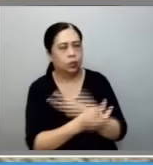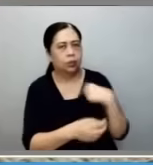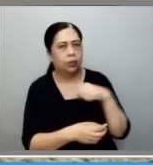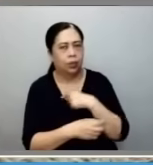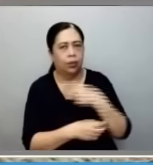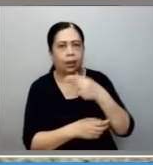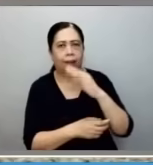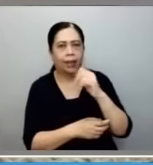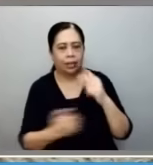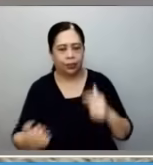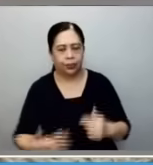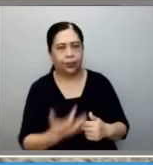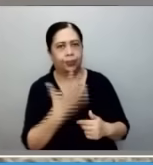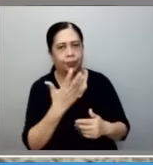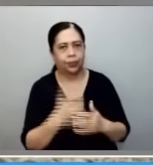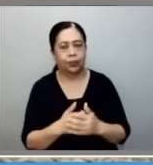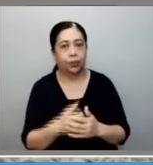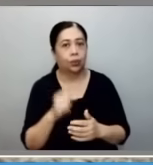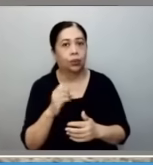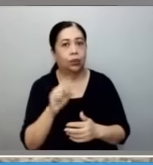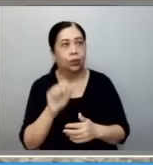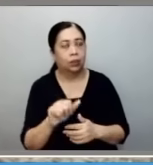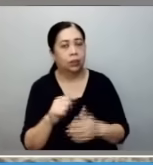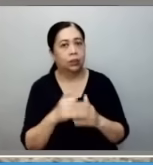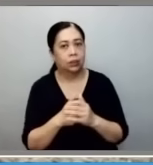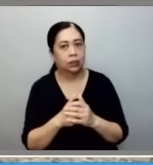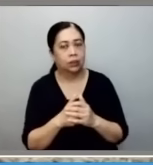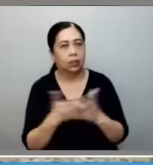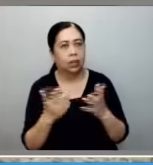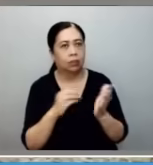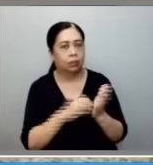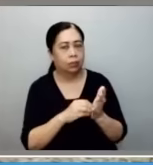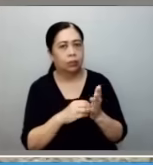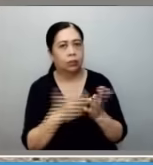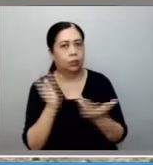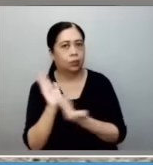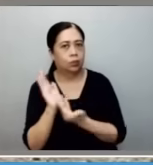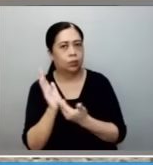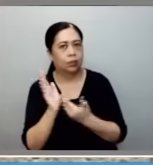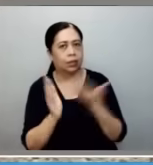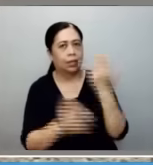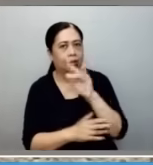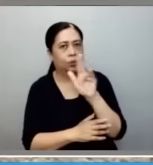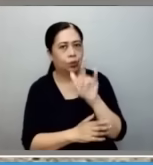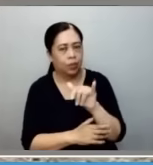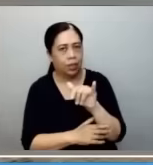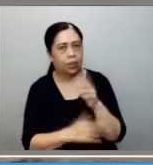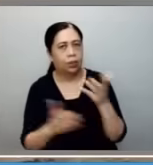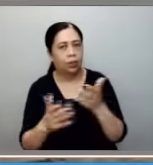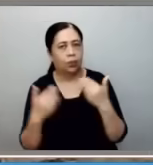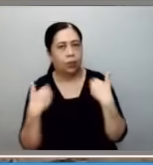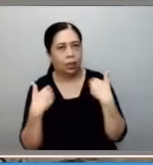habagat season o yung tag-ulan. So yun po ay naitala or napatunayan natin last July na kung saan nagkaroon tayo